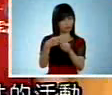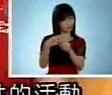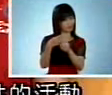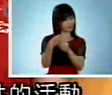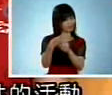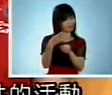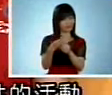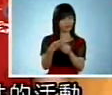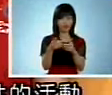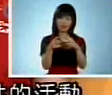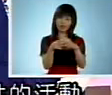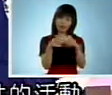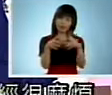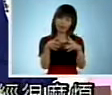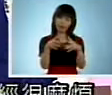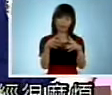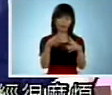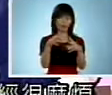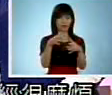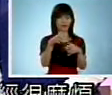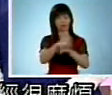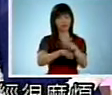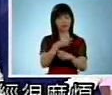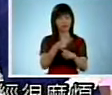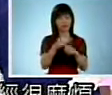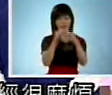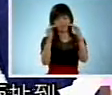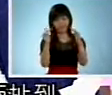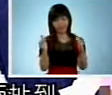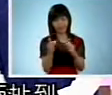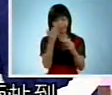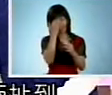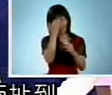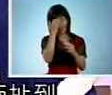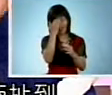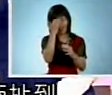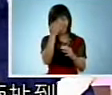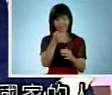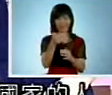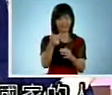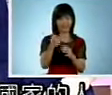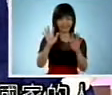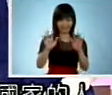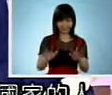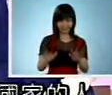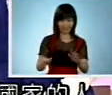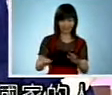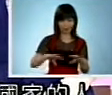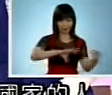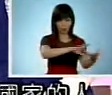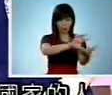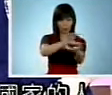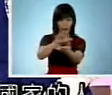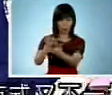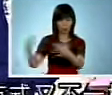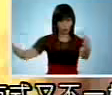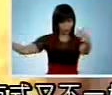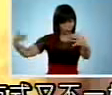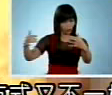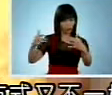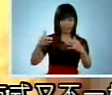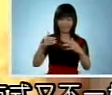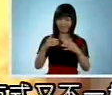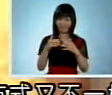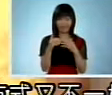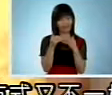3-4年、 那小型的音乐性的活动、搭个台子都已经很麻烦， 对对对对， 更何况是牵扯到来自这么多的国家的人、 就是、 每